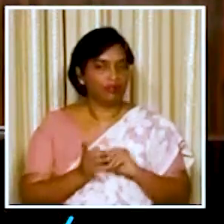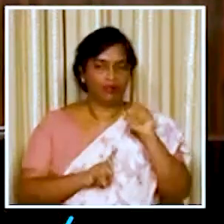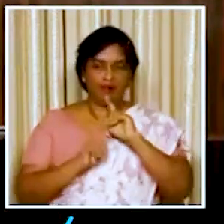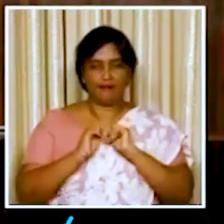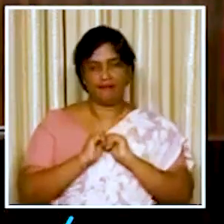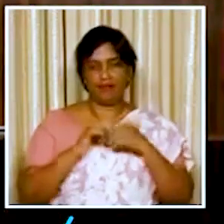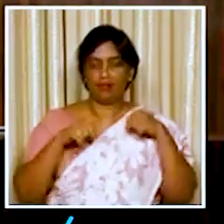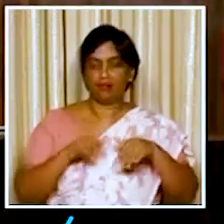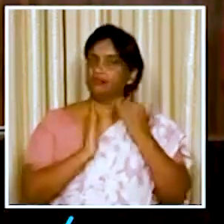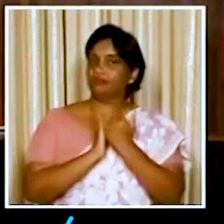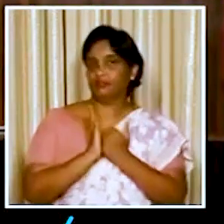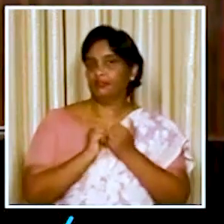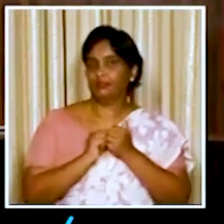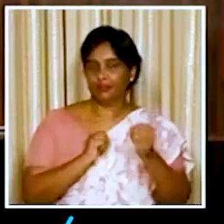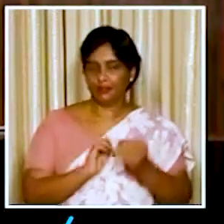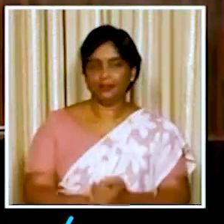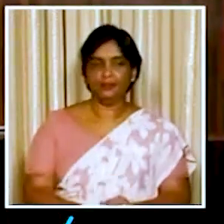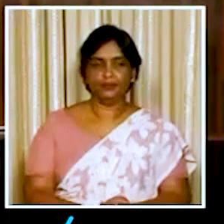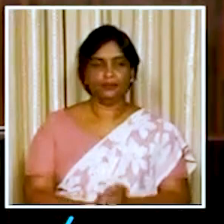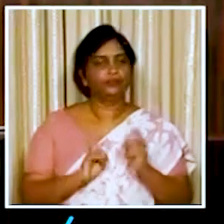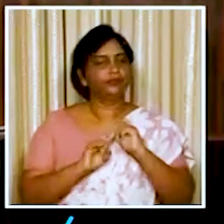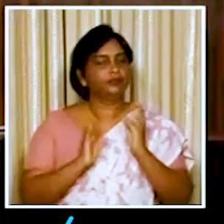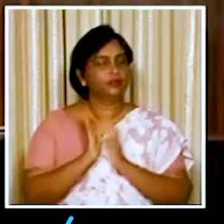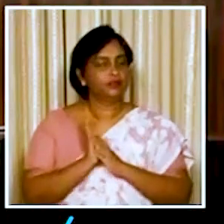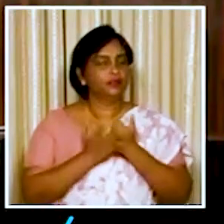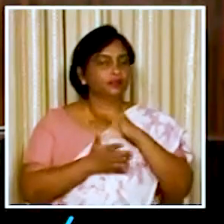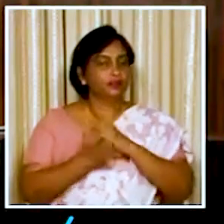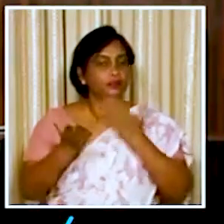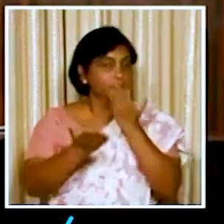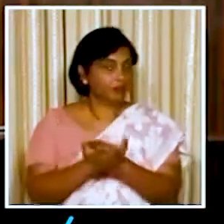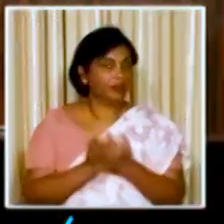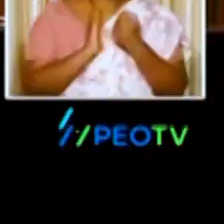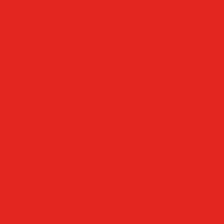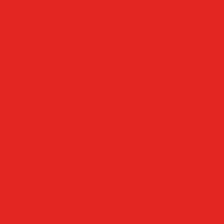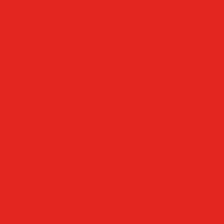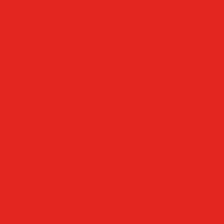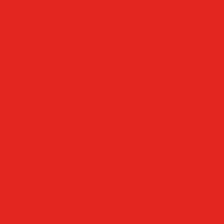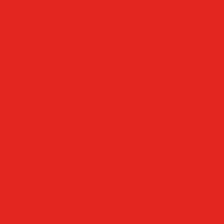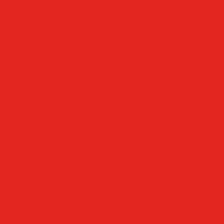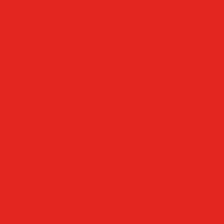अभी न्यायपत्र अग्रमा लिपिलेखनादी पिलगनीम अग्रमा तुम्हारा